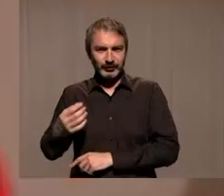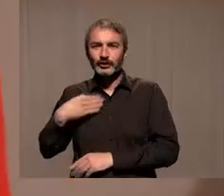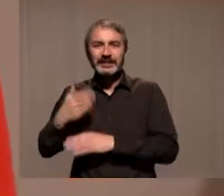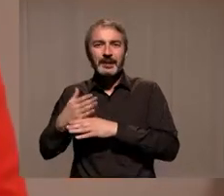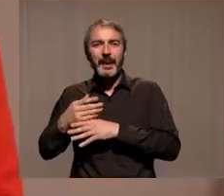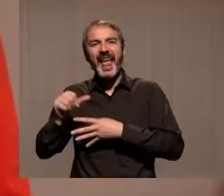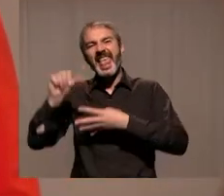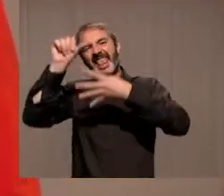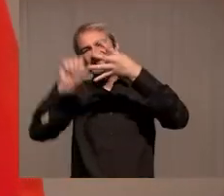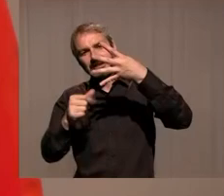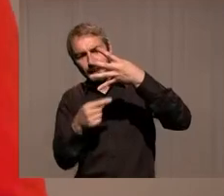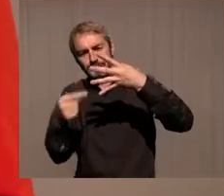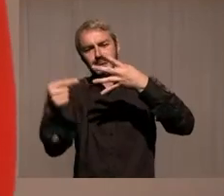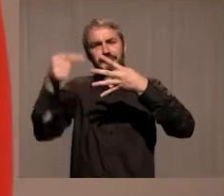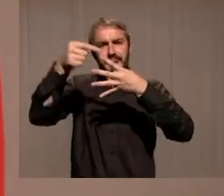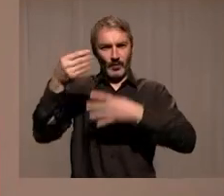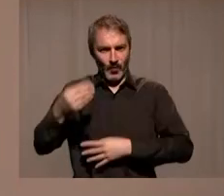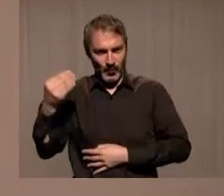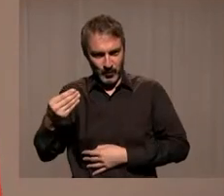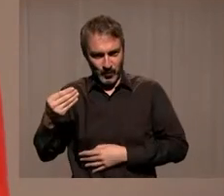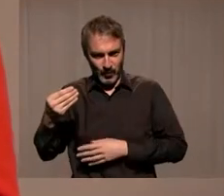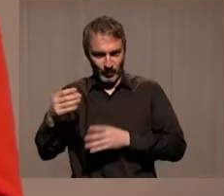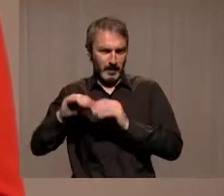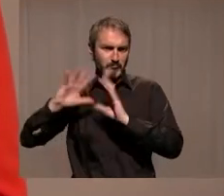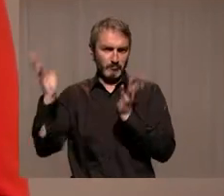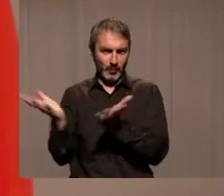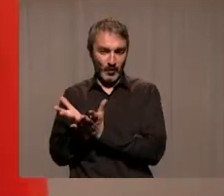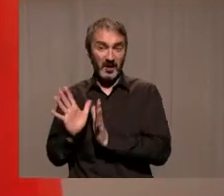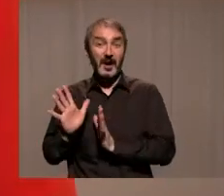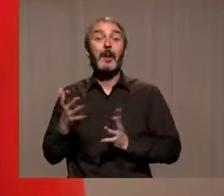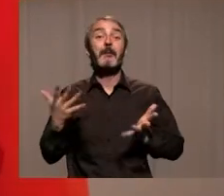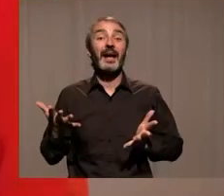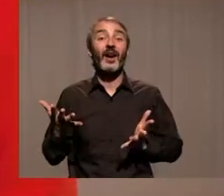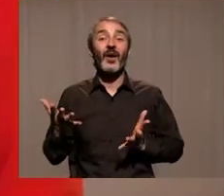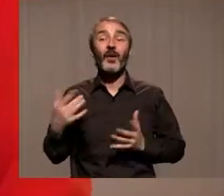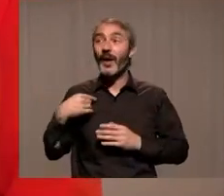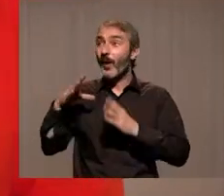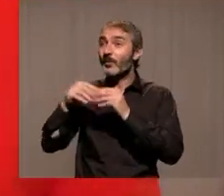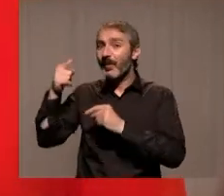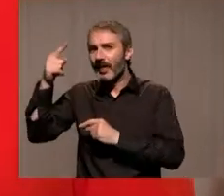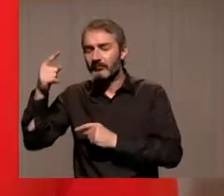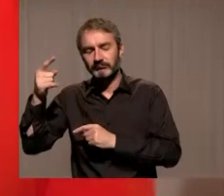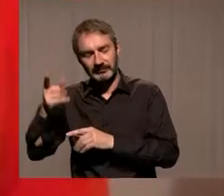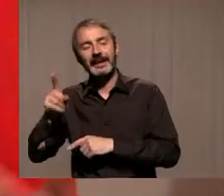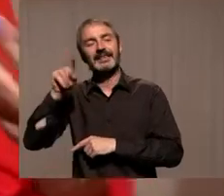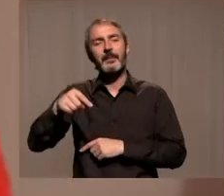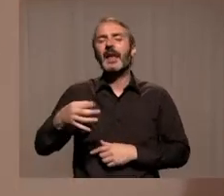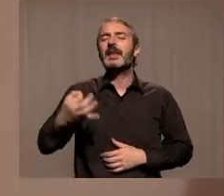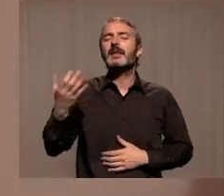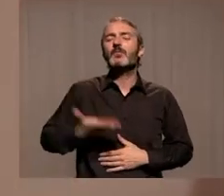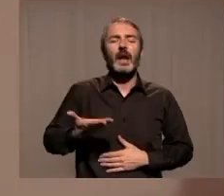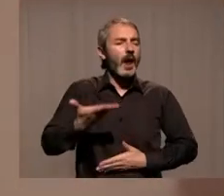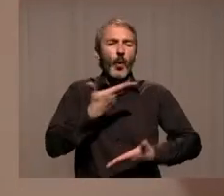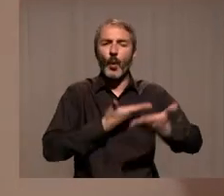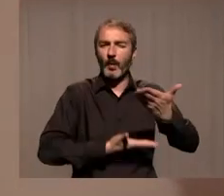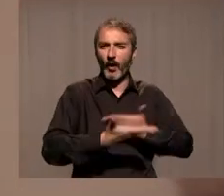rànquings de les millors universitats. Ens fa molt contents, això, però no tindria cap sentit la universitat si no fóssim capaços de col·laborar